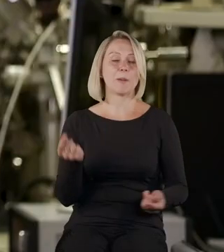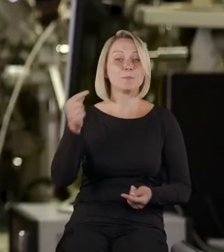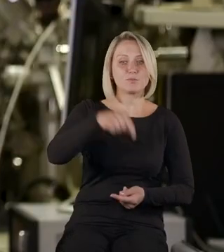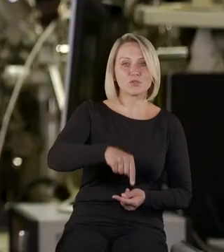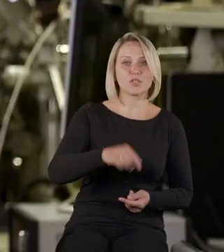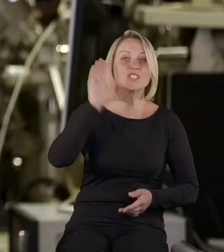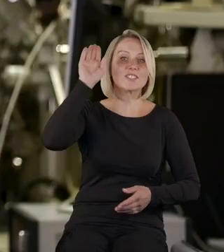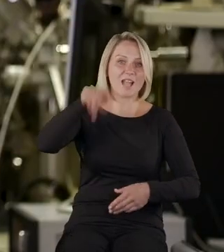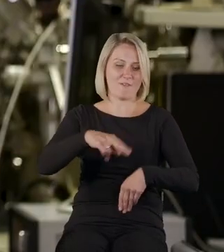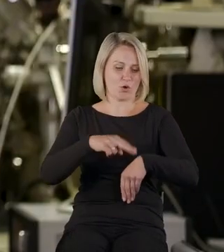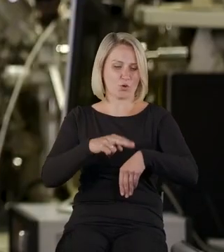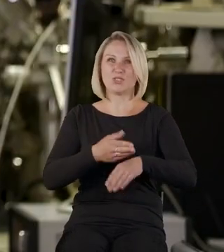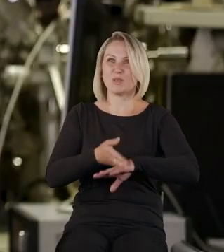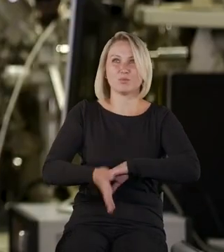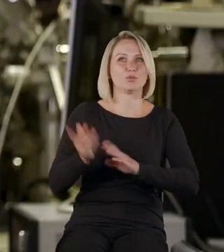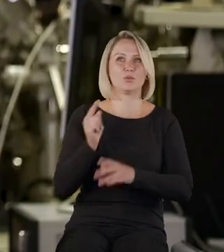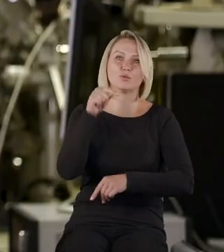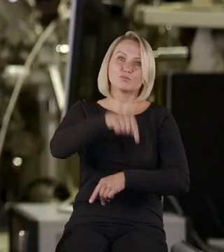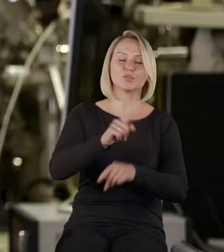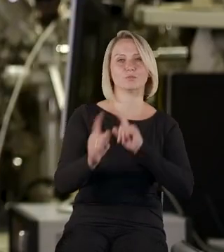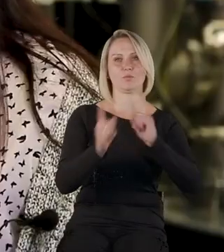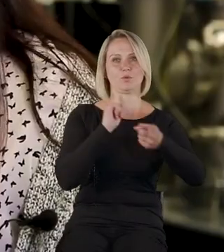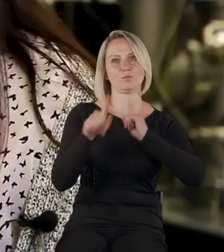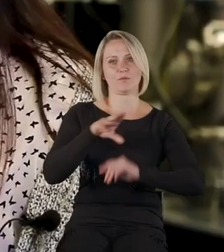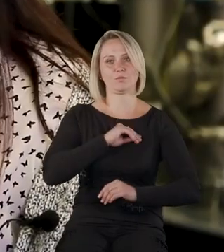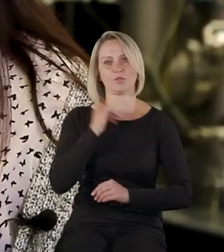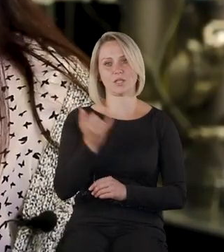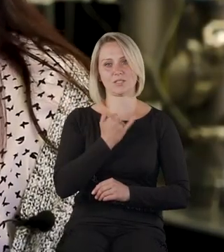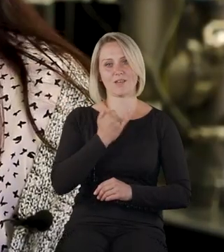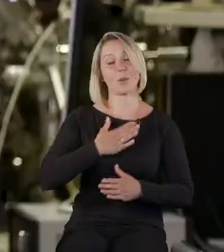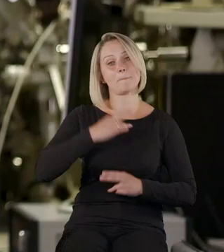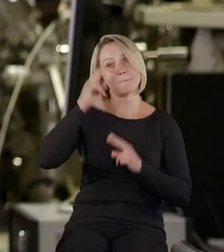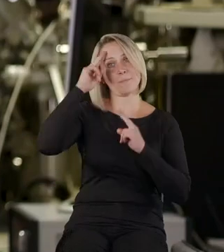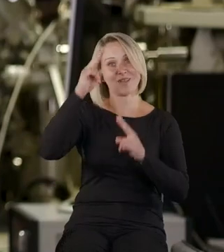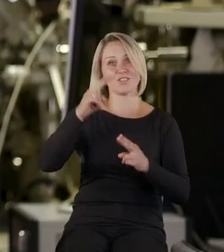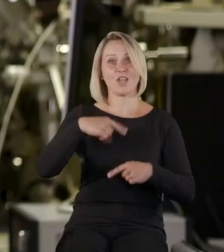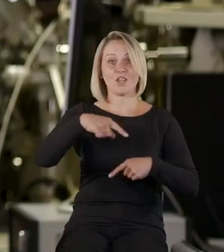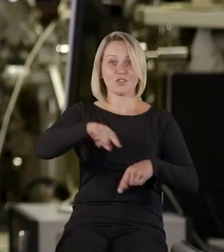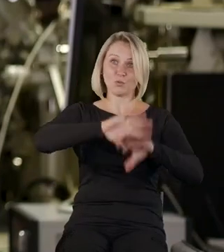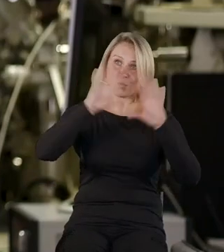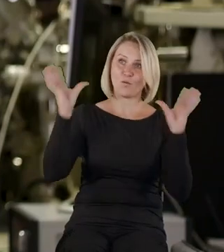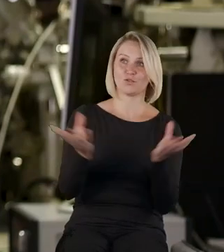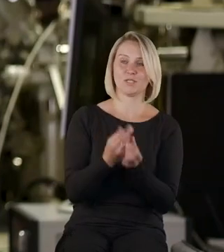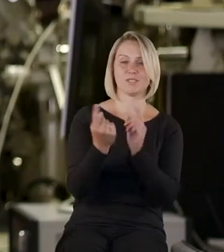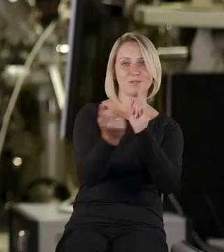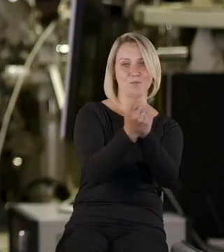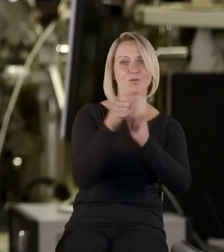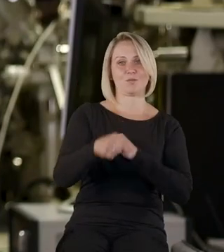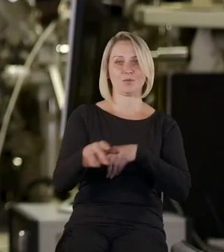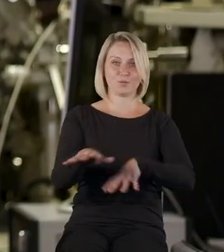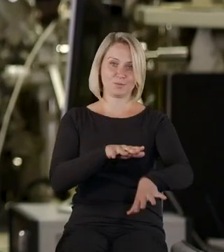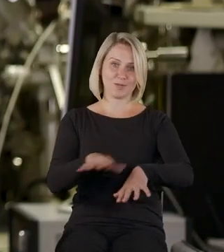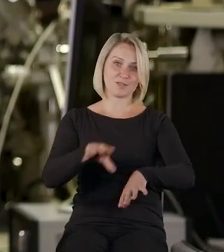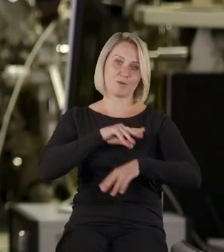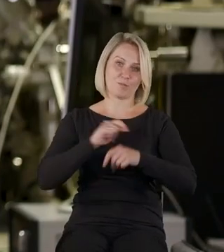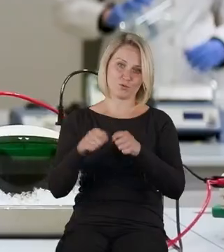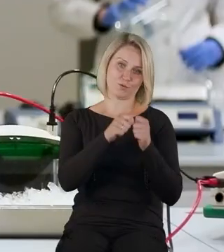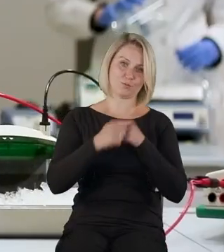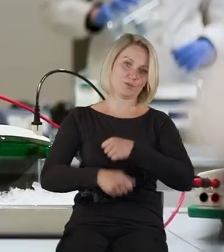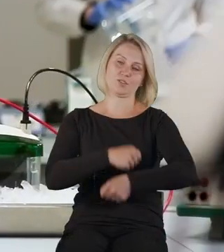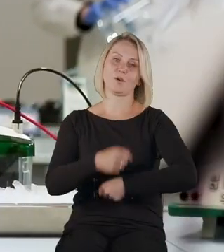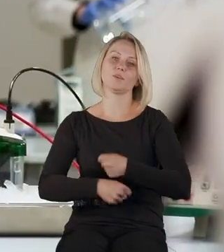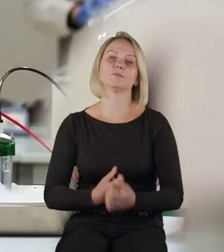czasami nawet po godzinach i po prostu podejść i porozmawiać. Mam nadzieję, że niedługo wszyscy razem się tutaj spotkamy i będziemy mogli wspólnie